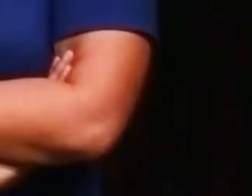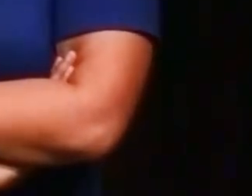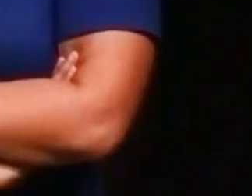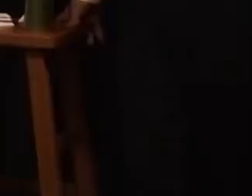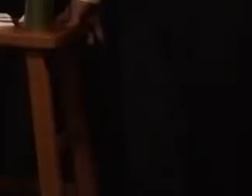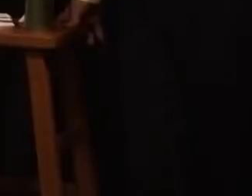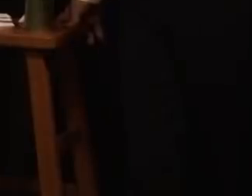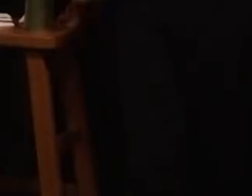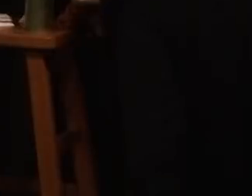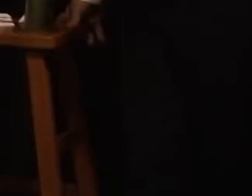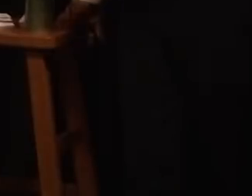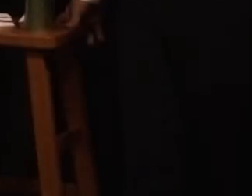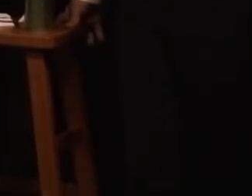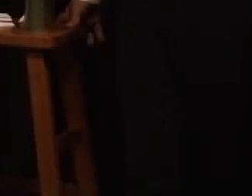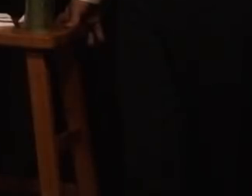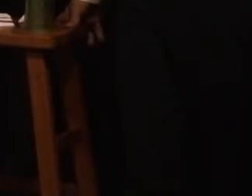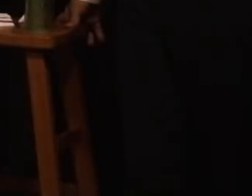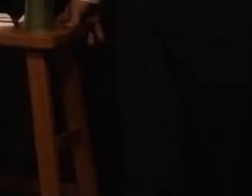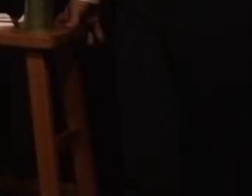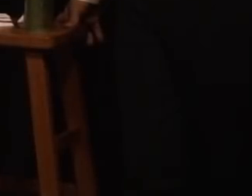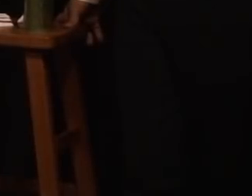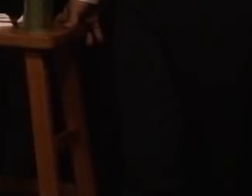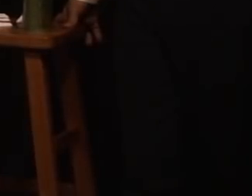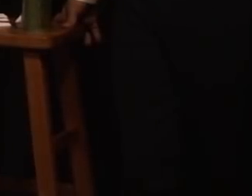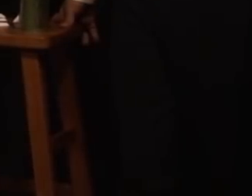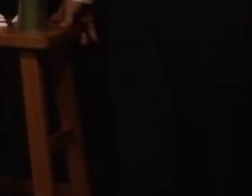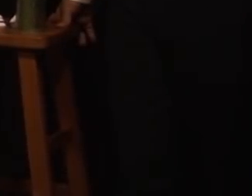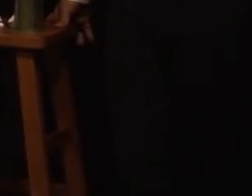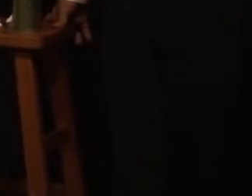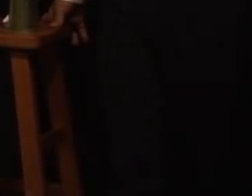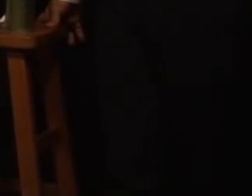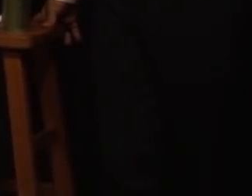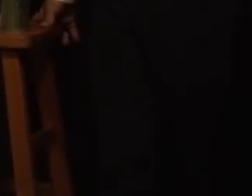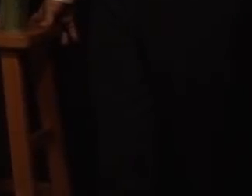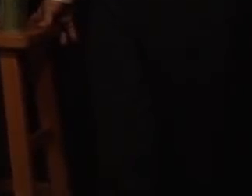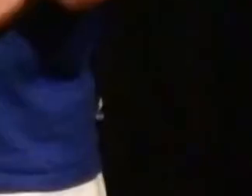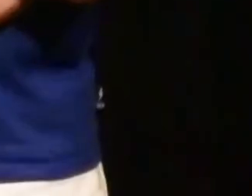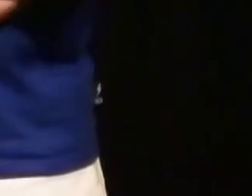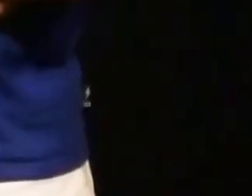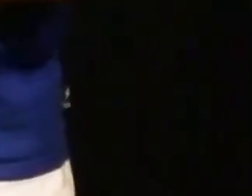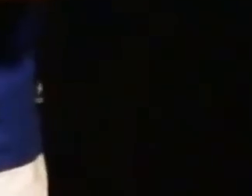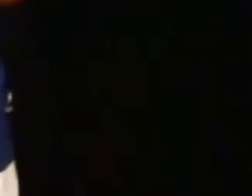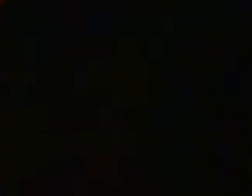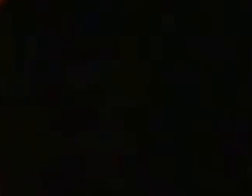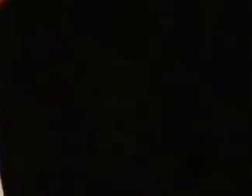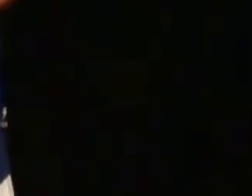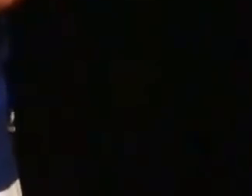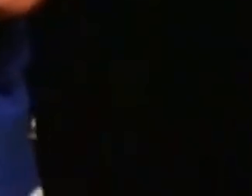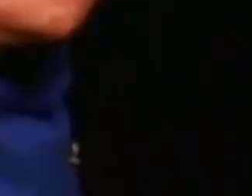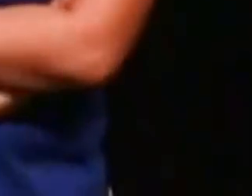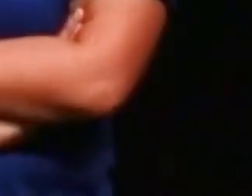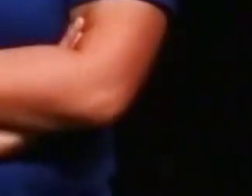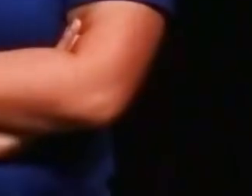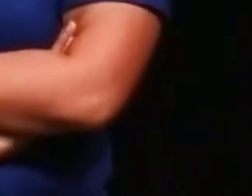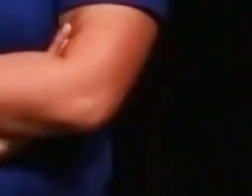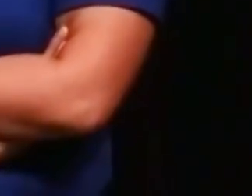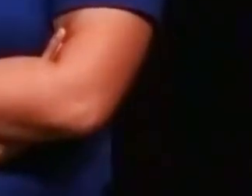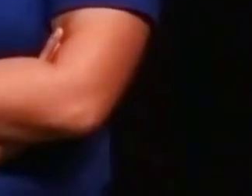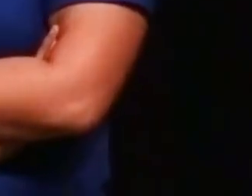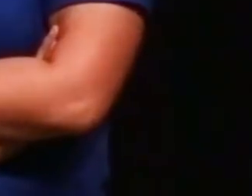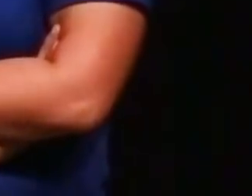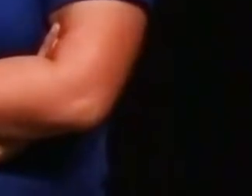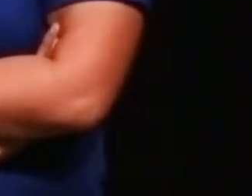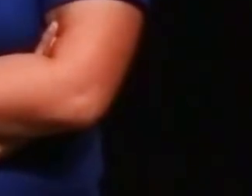再给我们一些，不然你抽一下呢，用手语比给我们看，我们看猜不猜得中。 Sure。 手语翻译老师不 是。手语老师其实也是会讲